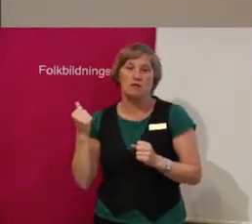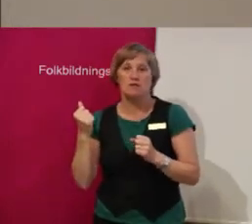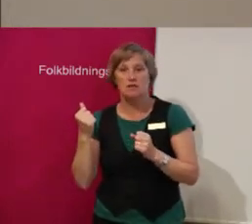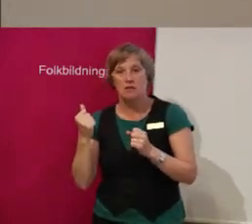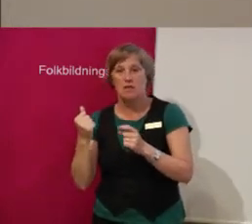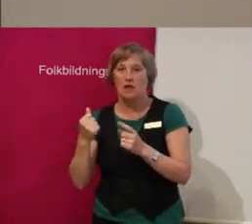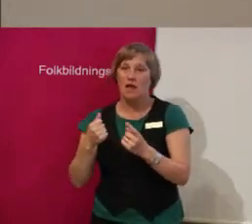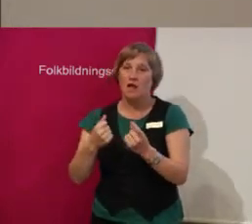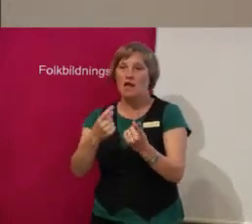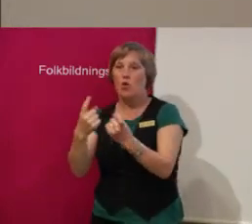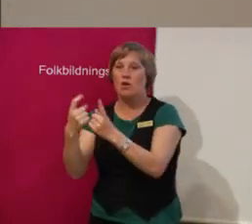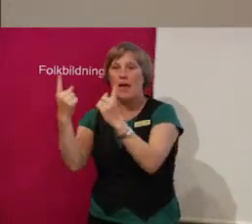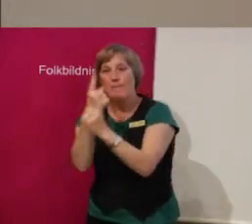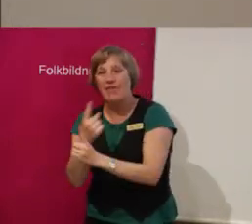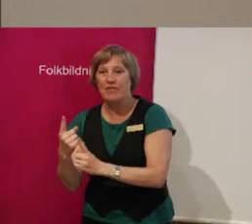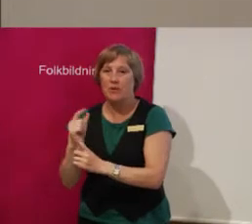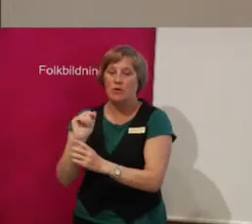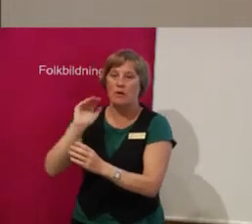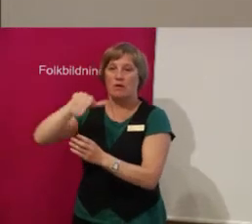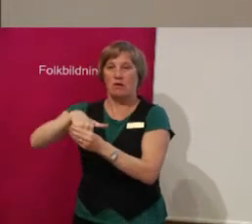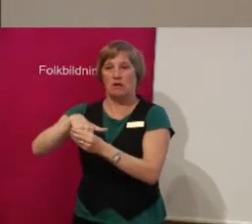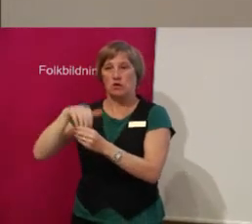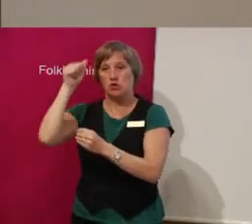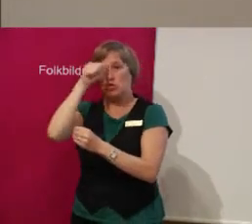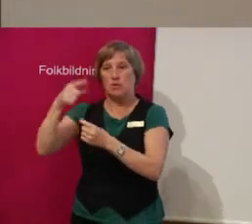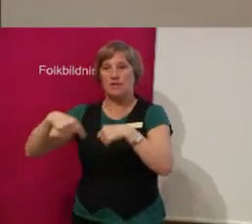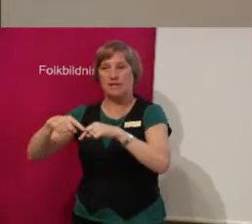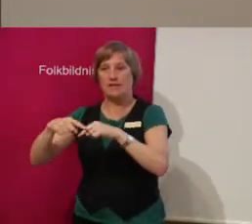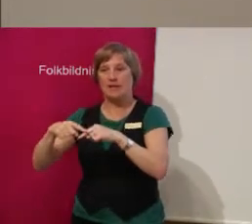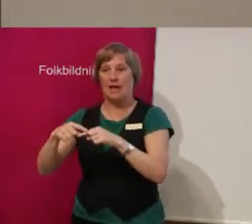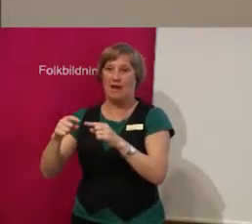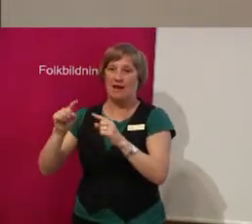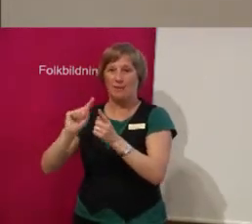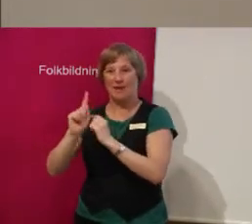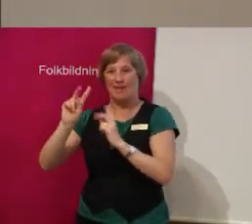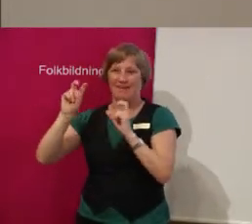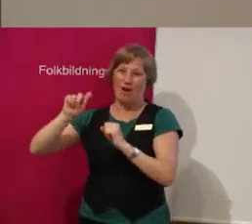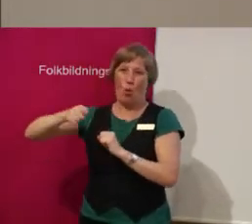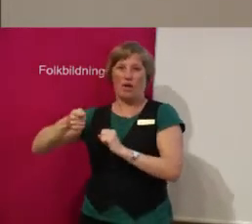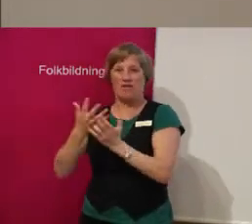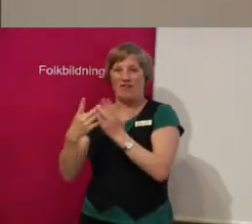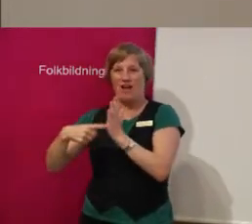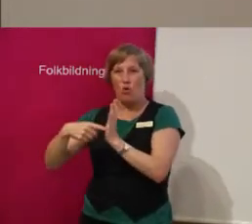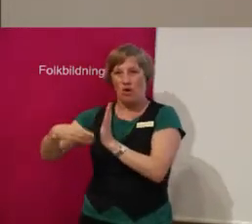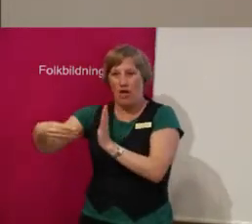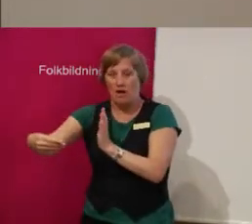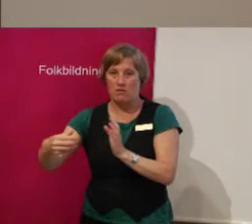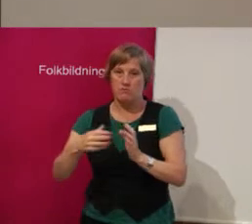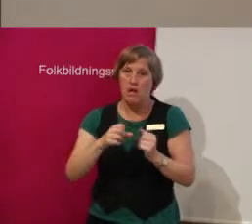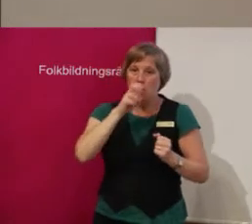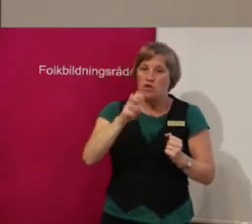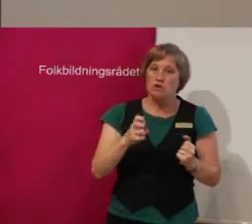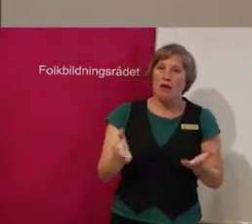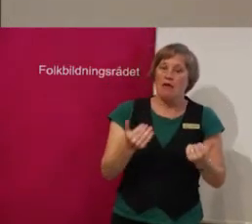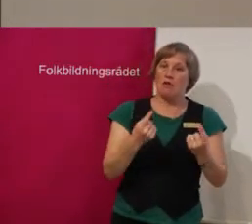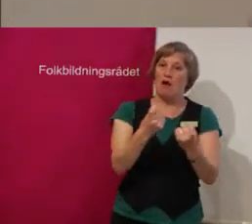lova bort sig så att säga, att teckna in sig för att komma till en studiecirkel flera gånger. Men det verkar på något sätt vara lättare att gå på någonting som händer en